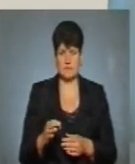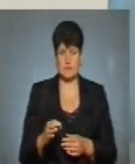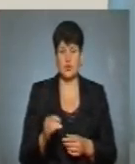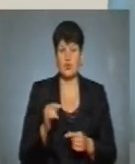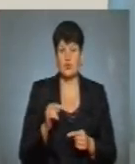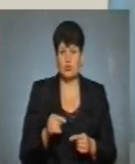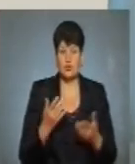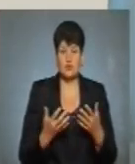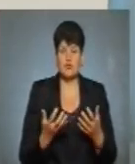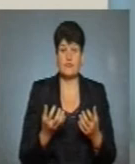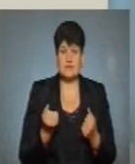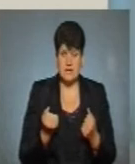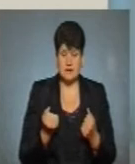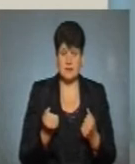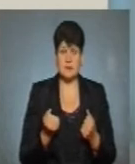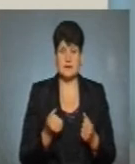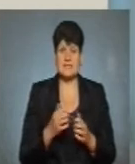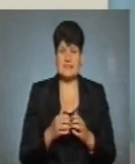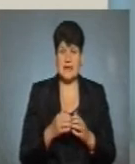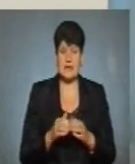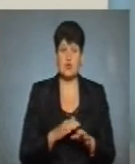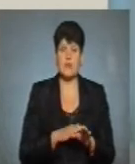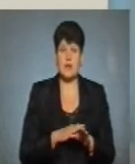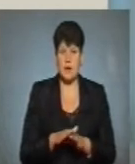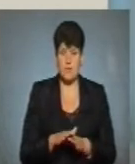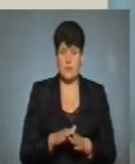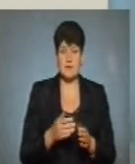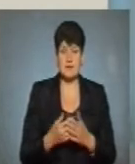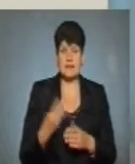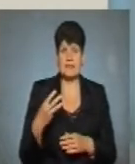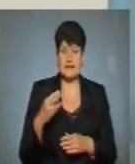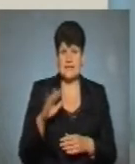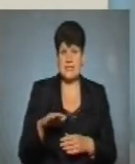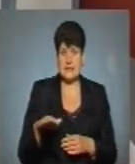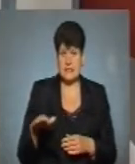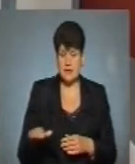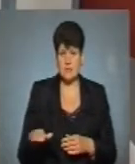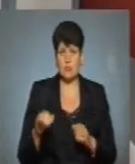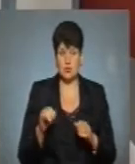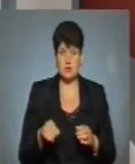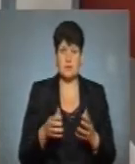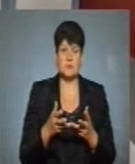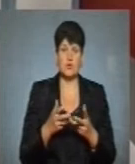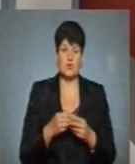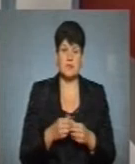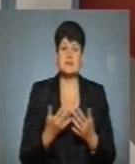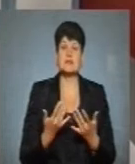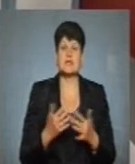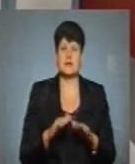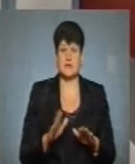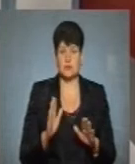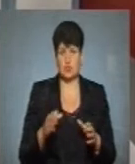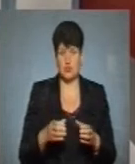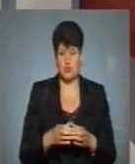якщо взяти до уваги середню наповнюваність в межах 30 дітей, Можете підрахувати, скільки буде дітей в